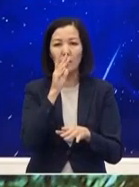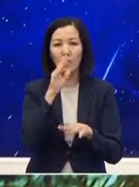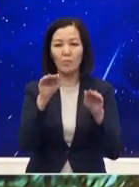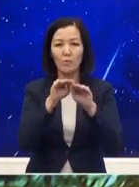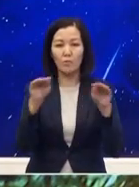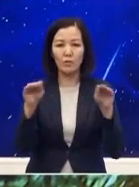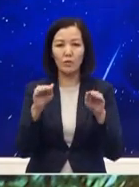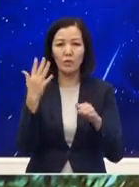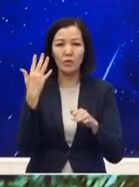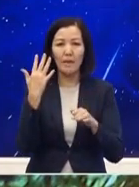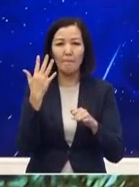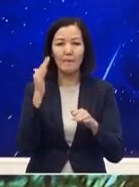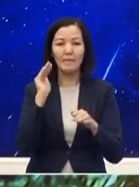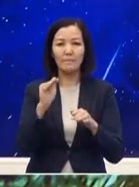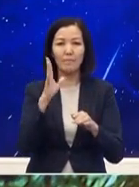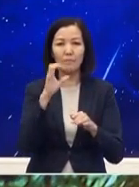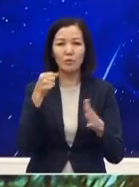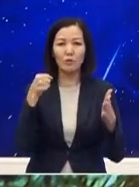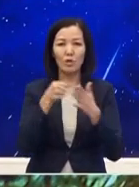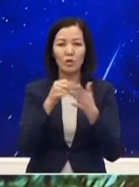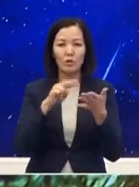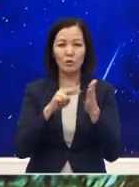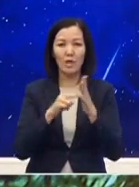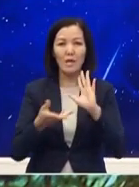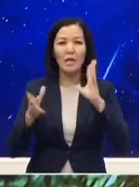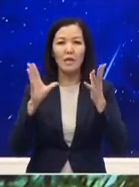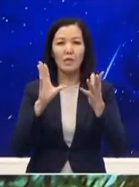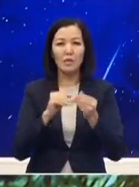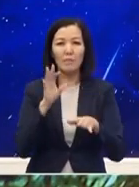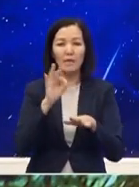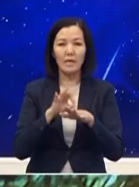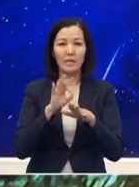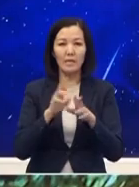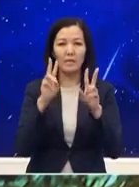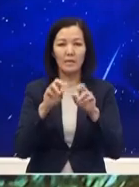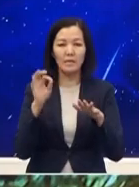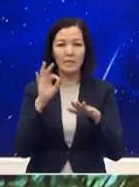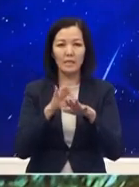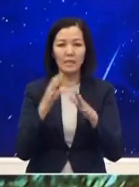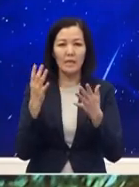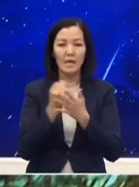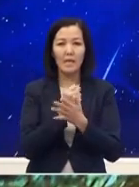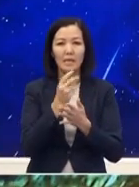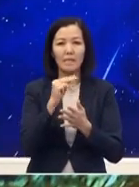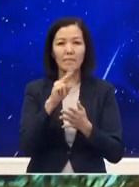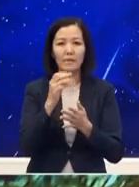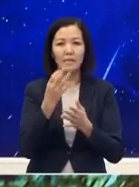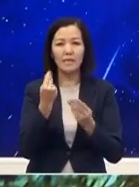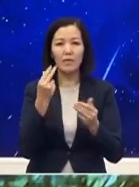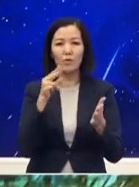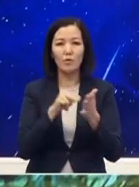бұл көрсеткішті 5500-ге жеткізу жоспарда. Жалпы бұл коронавирус індетті анықтайтын ПЦР анализдерінің құны